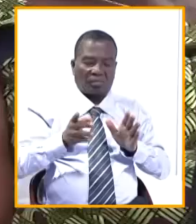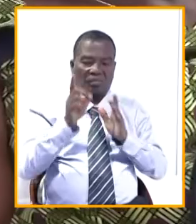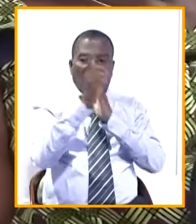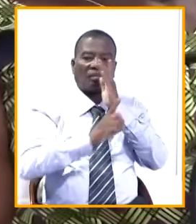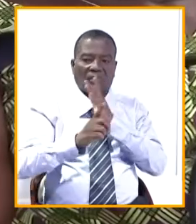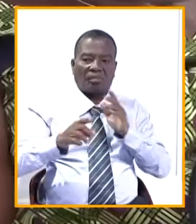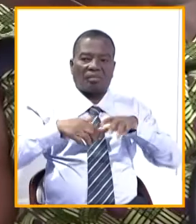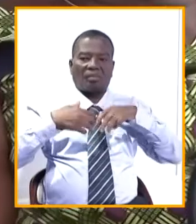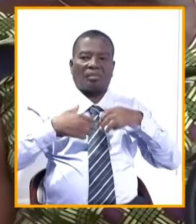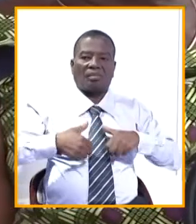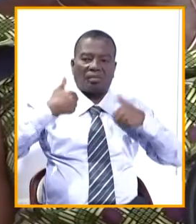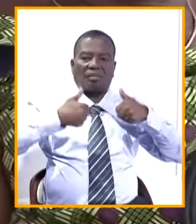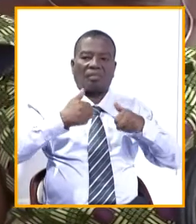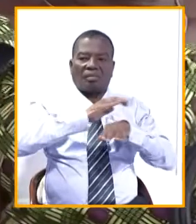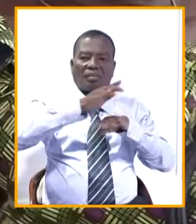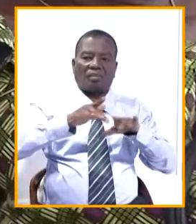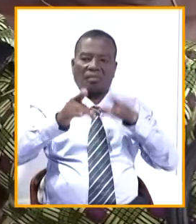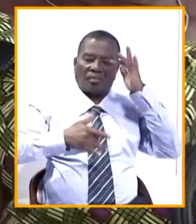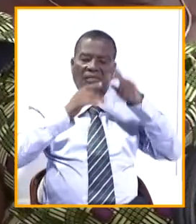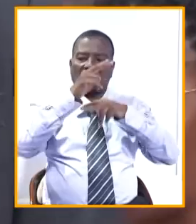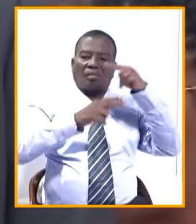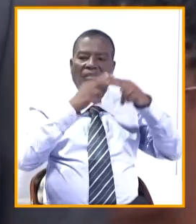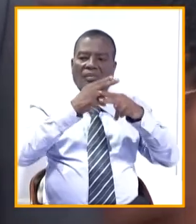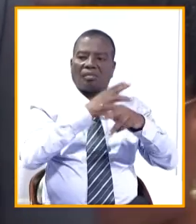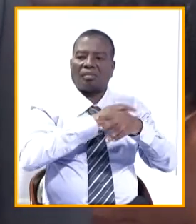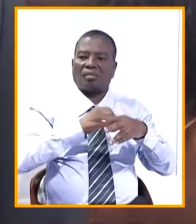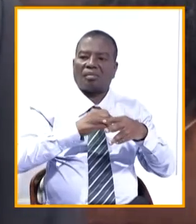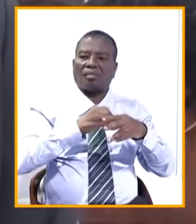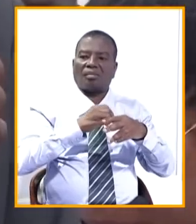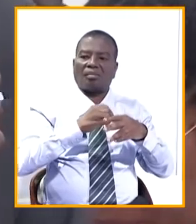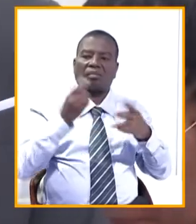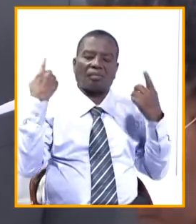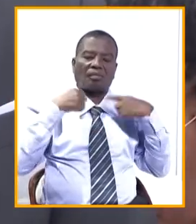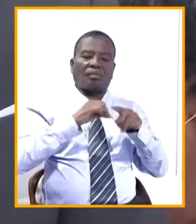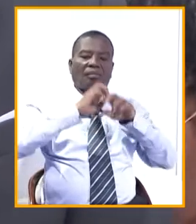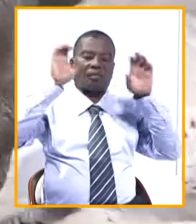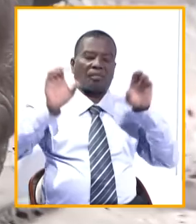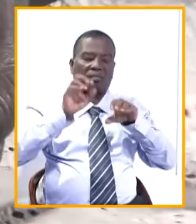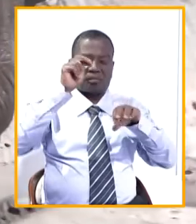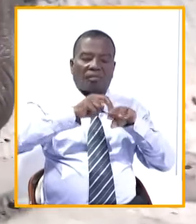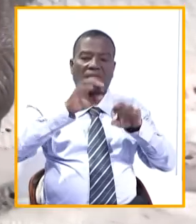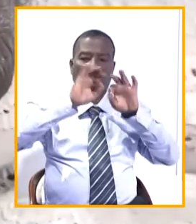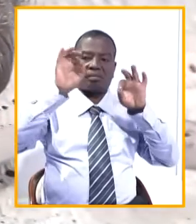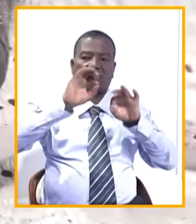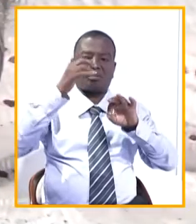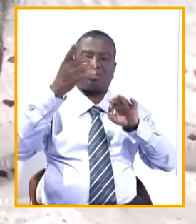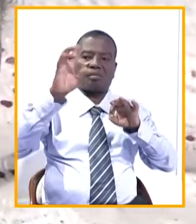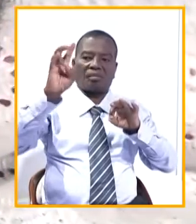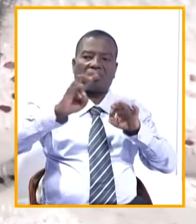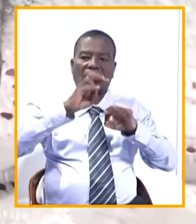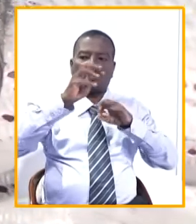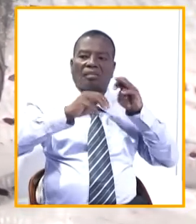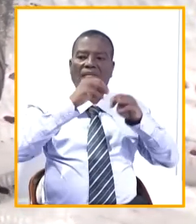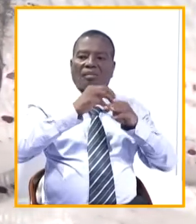la santé, de l'hygiène publique et de la couverture maladie universelle, Dr Gbale Blanchard, au cours de la célébration de la 70e journée mondiale des lépreux à